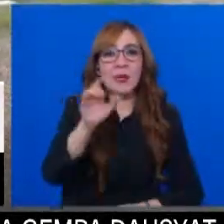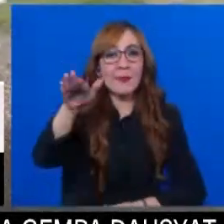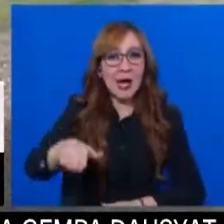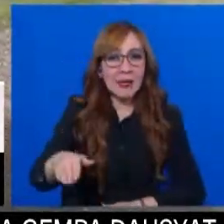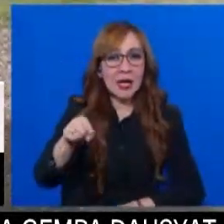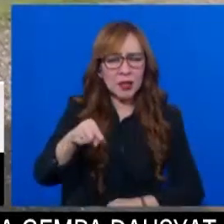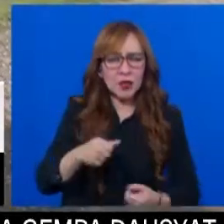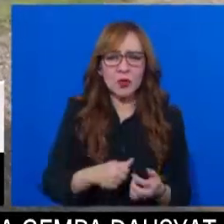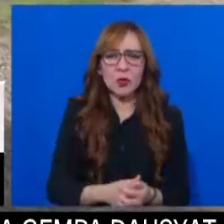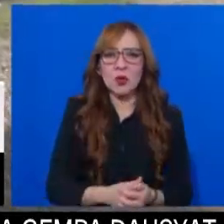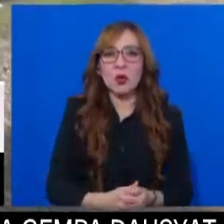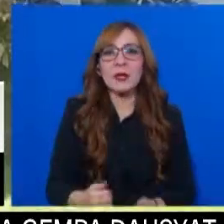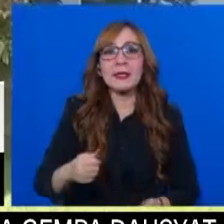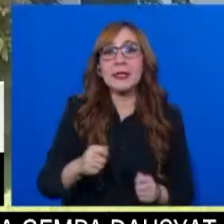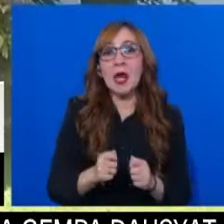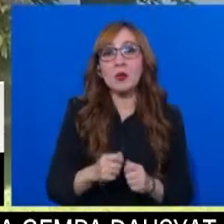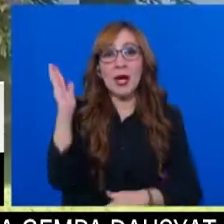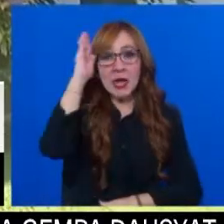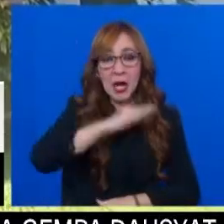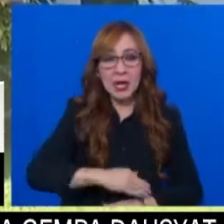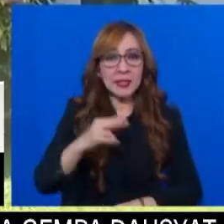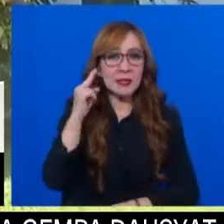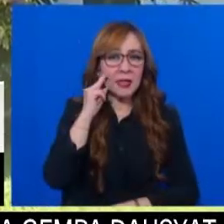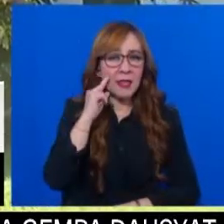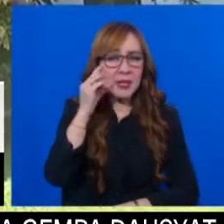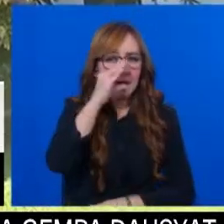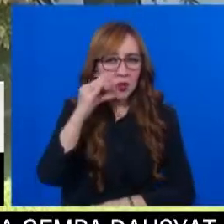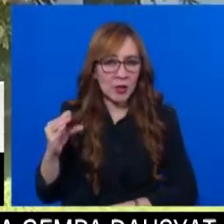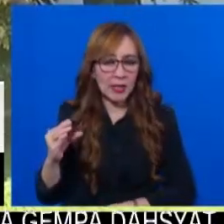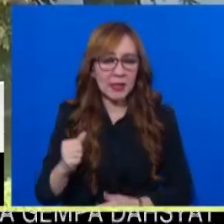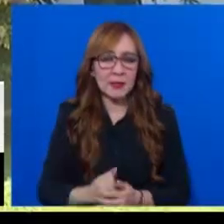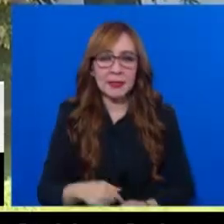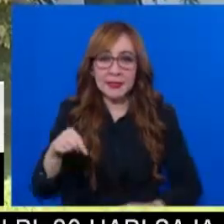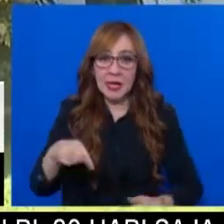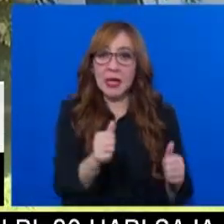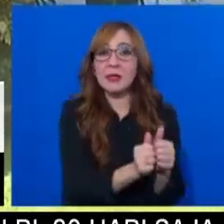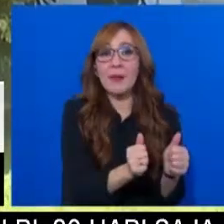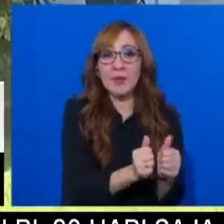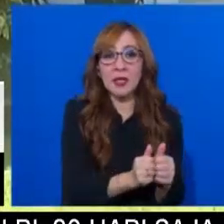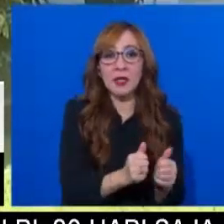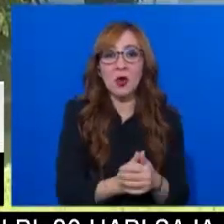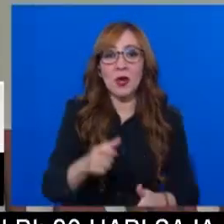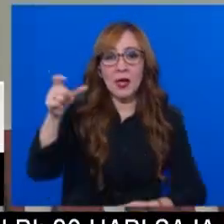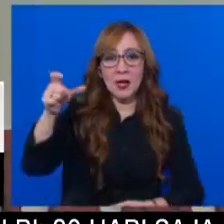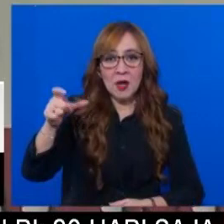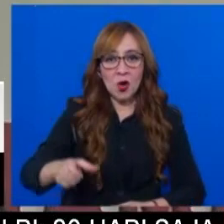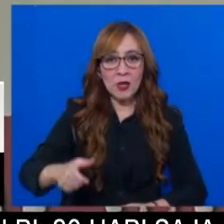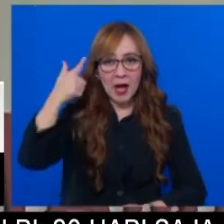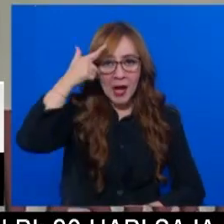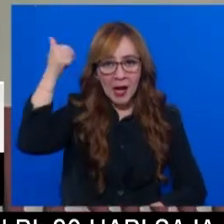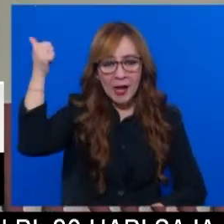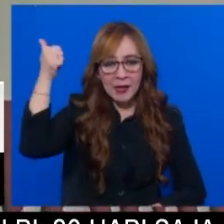sore. Kini korban telah ditempatkan dan mendapat pendampingan khusus dari tenaga ahli, baik itu dokter, psikolog